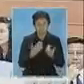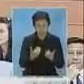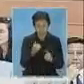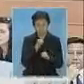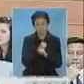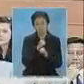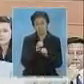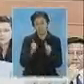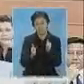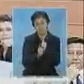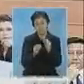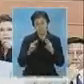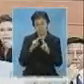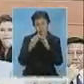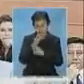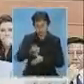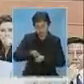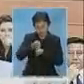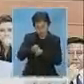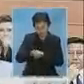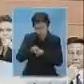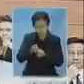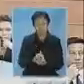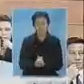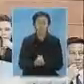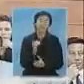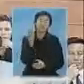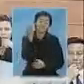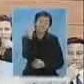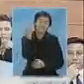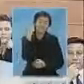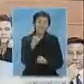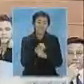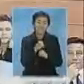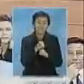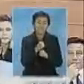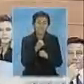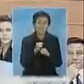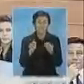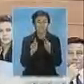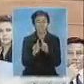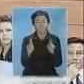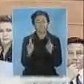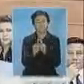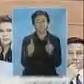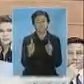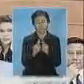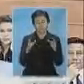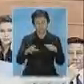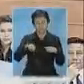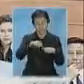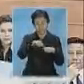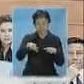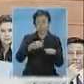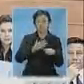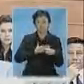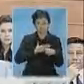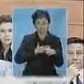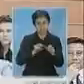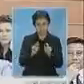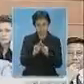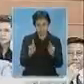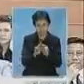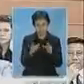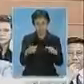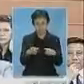และสหกรณ์ผมก็เข้าไปนั่งทำหน้าที่ในคณะกรรมาธิการชุดเนี้ยครับไป